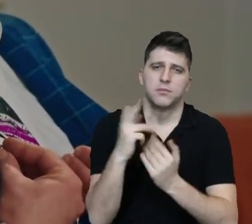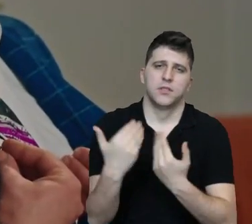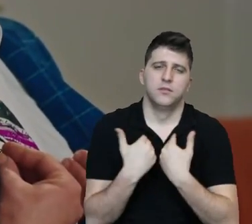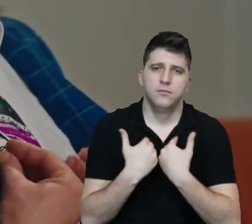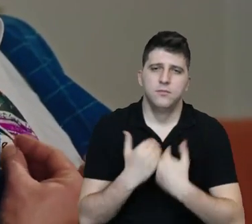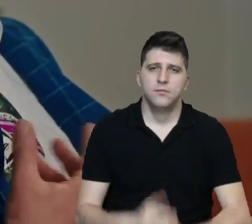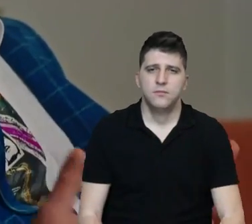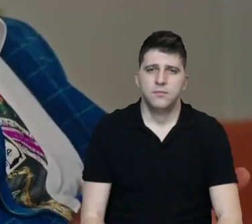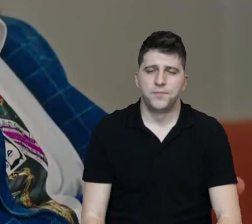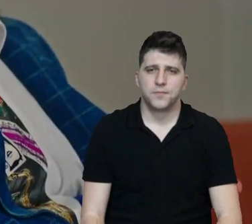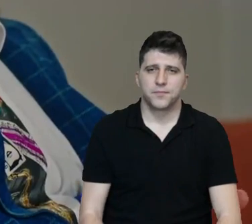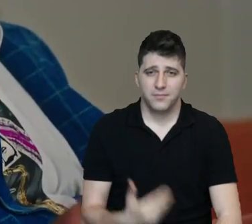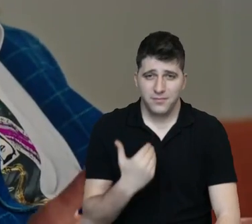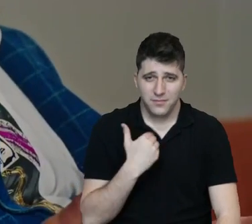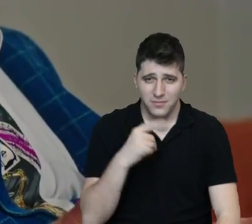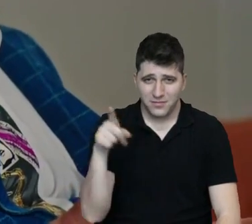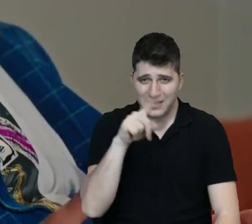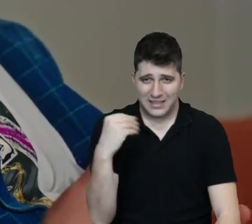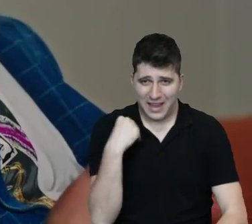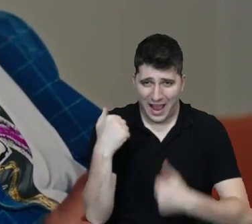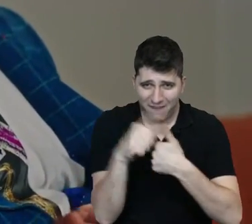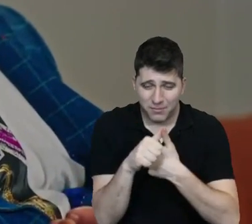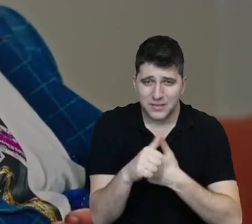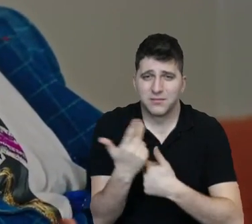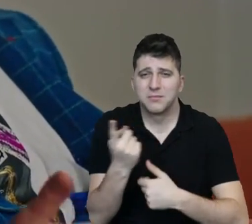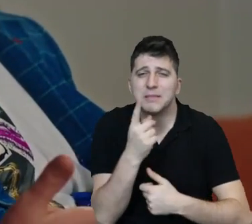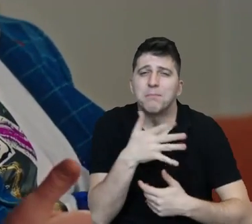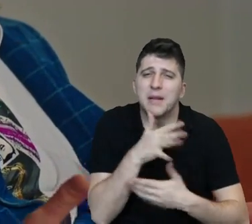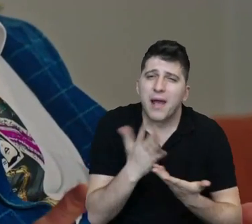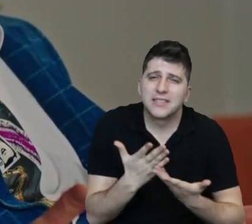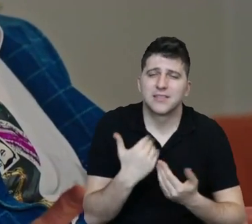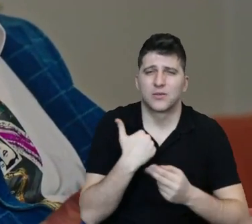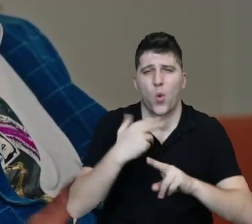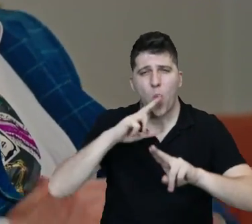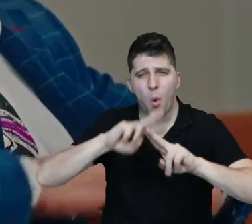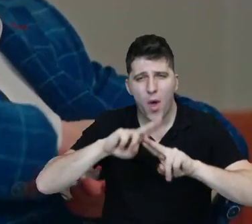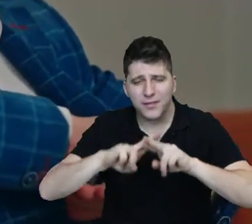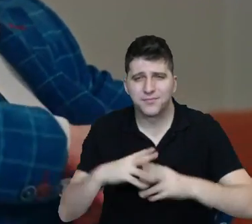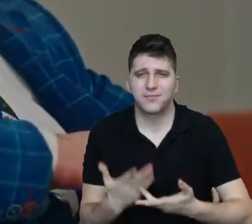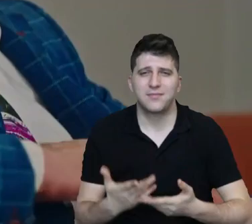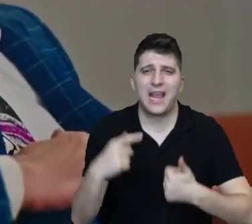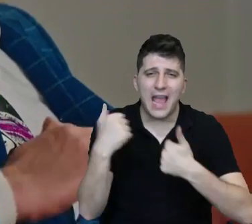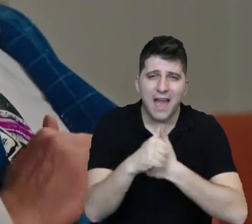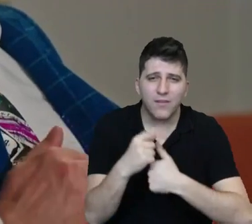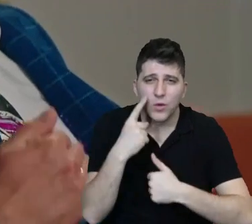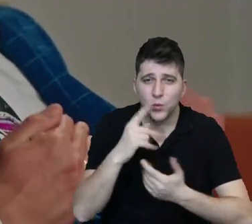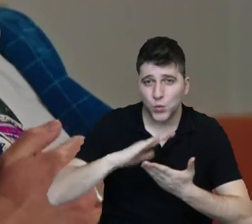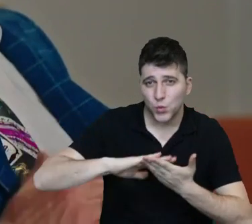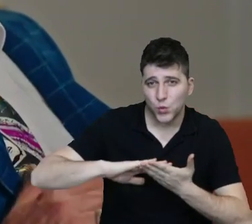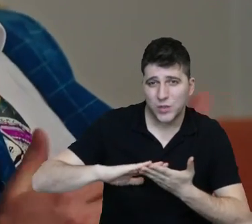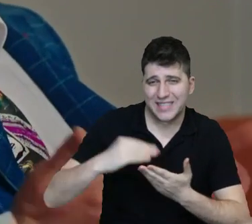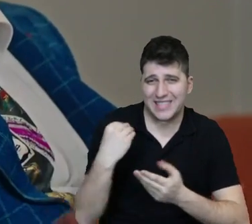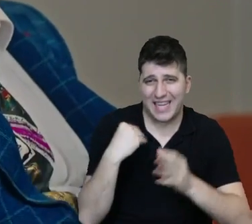yani kendileri. Ben şimdi bunlar yeni evlenmiş ya. Hani yol bilmezler, yordan bilmezler. Hani evlilikleri belli bir düzlemde